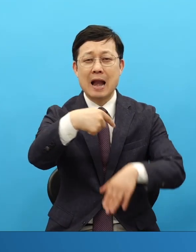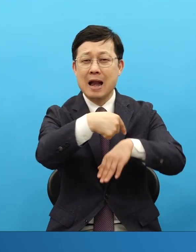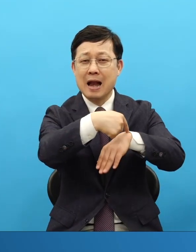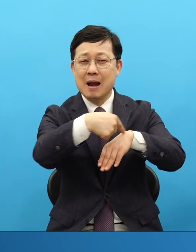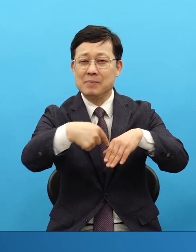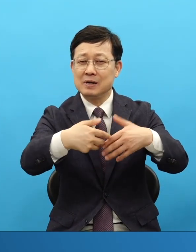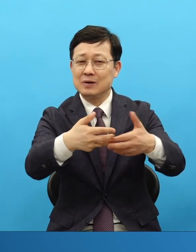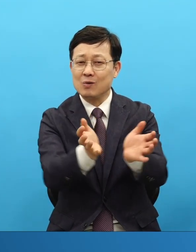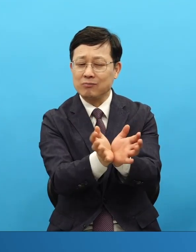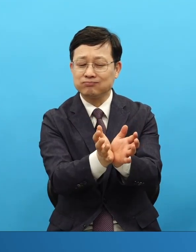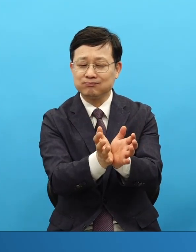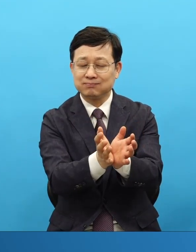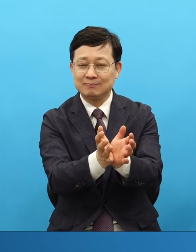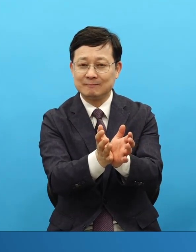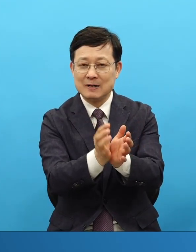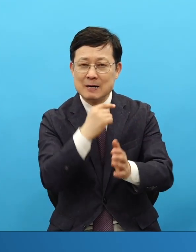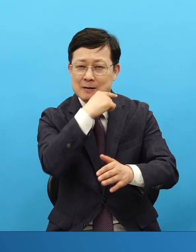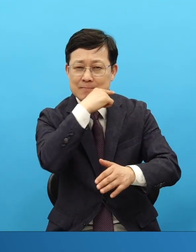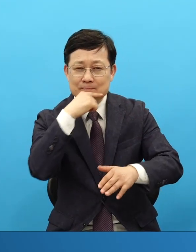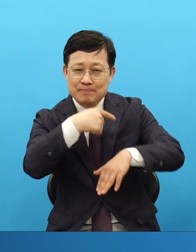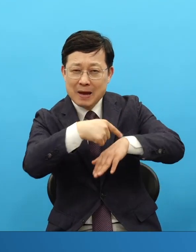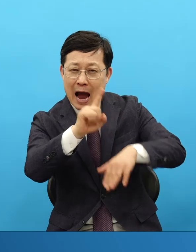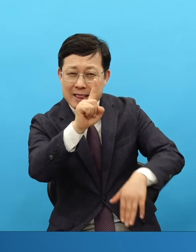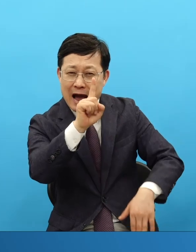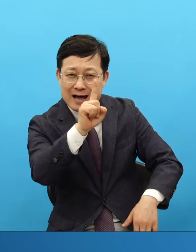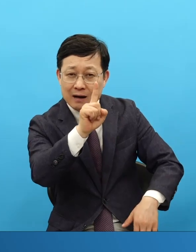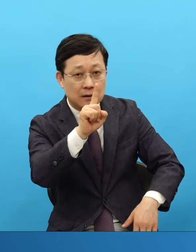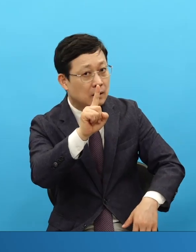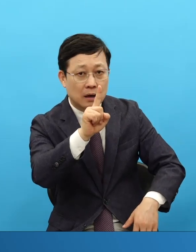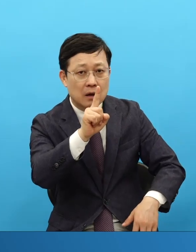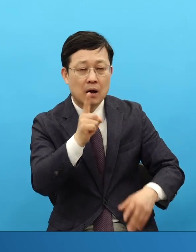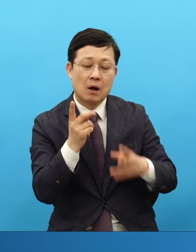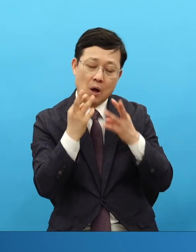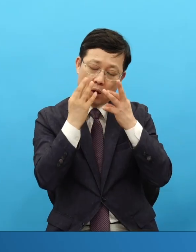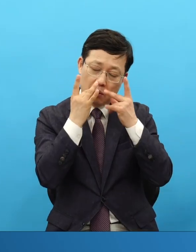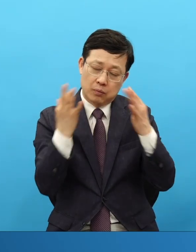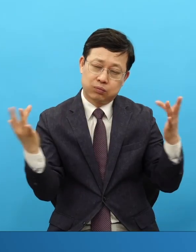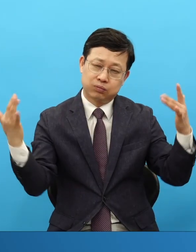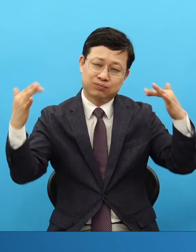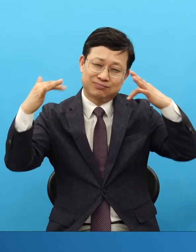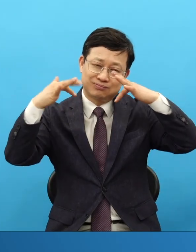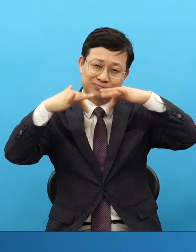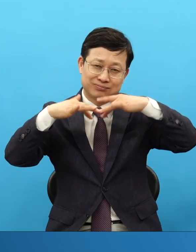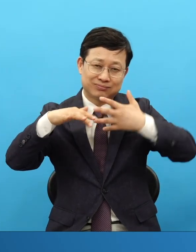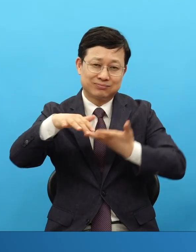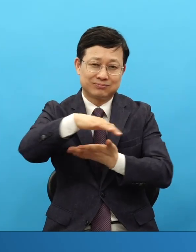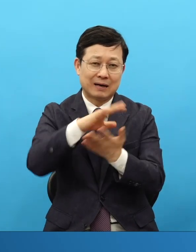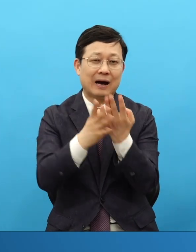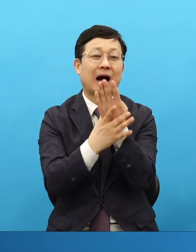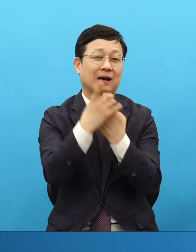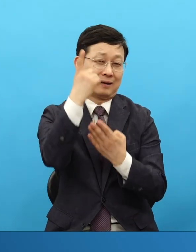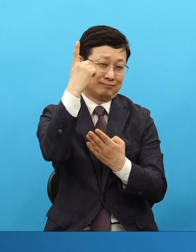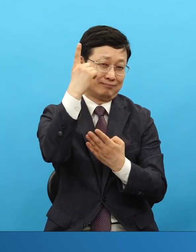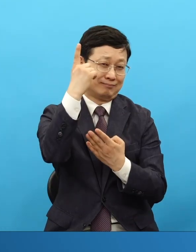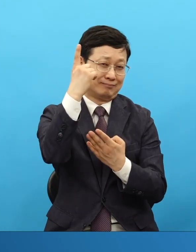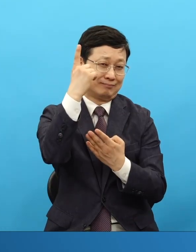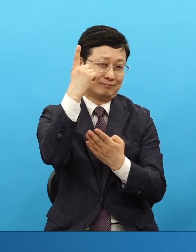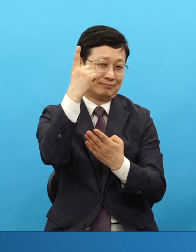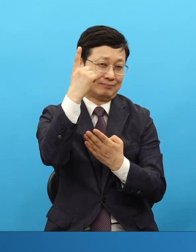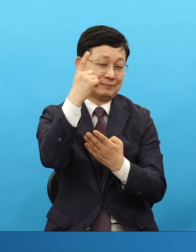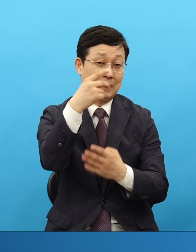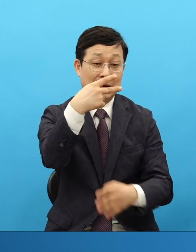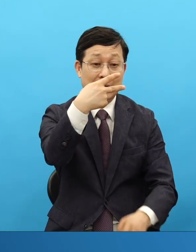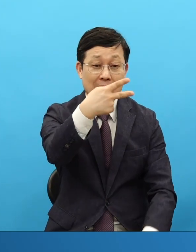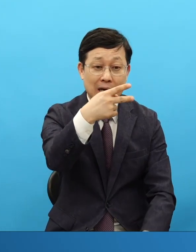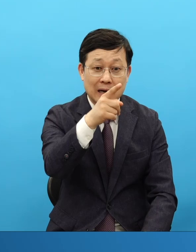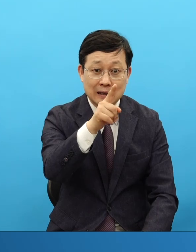성경에는 그렇게 돼 있지 않습니다. that's not a good term. 성경에는 모든 민족이 한 민족이에요. The Bible speaks of all 그렇죠? nations being one 원래 nation. 다민족이 아니에요. 한